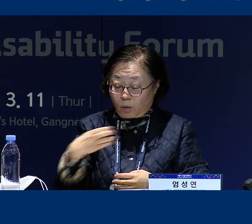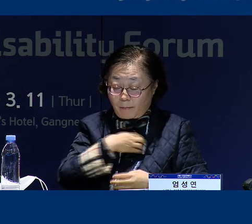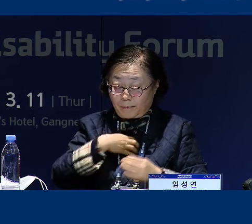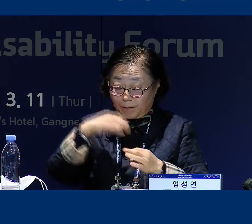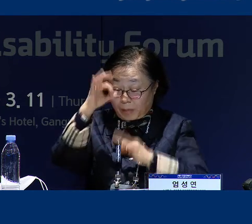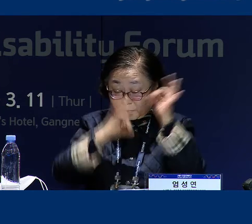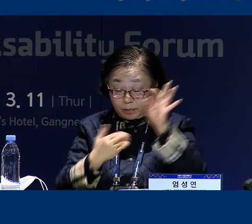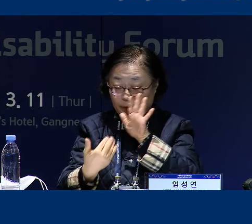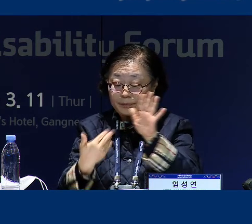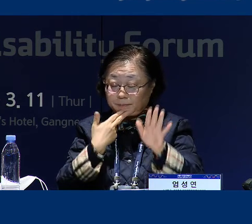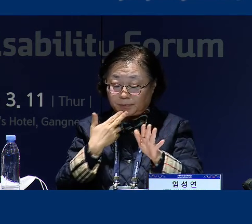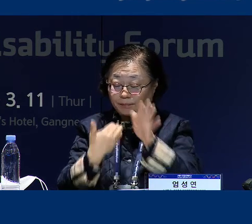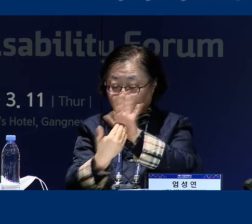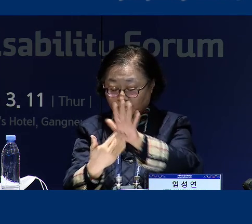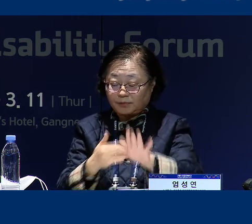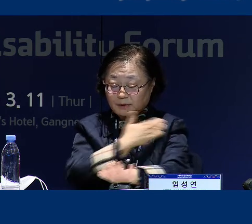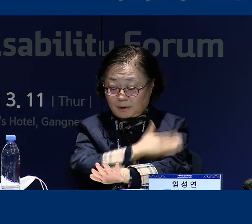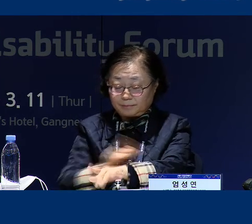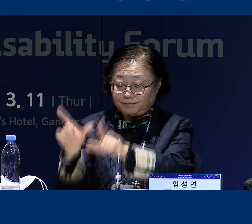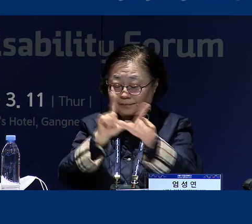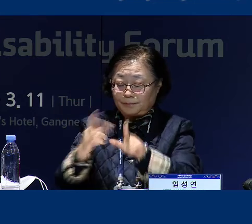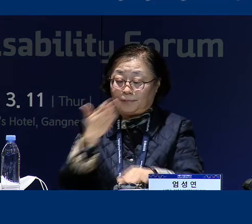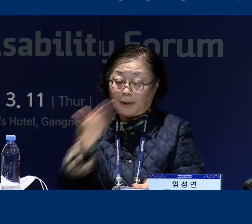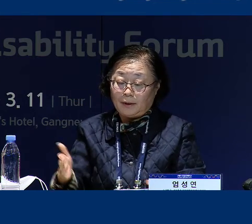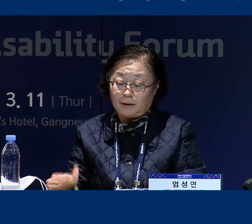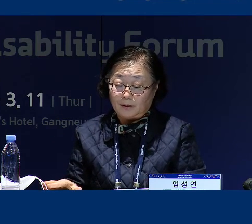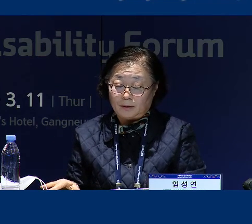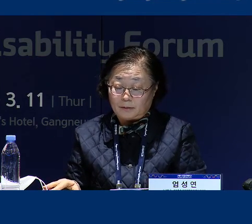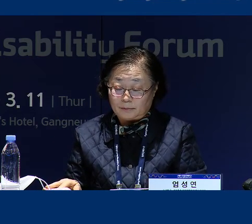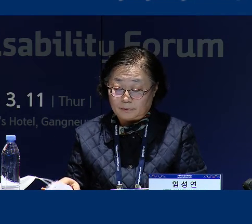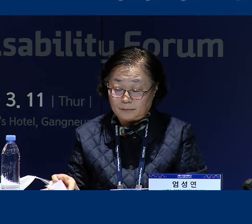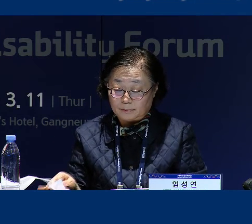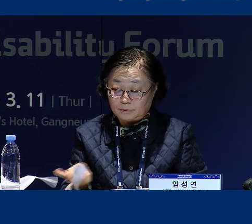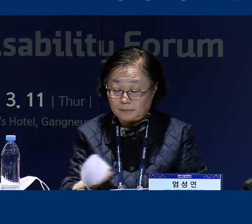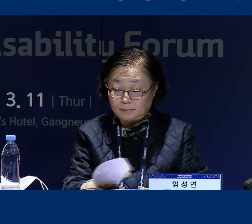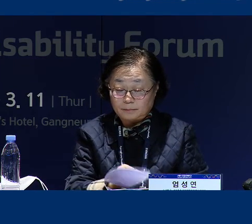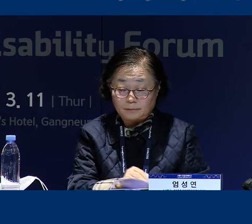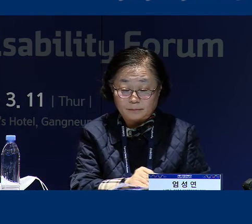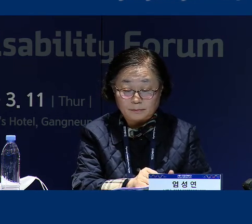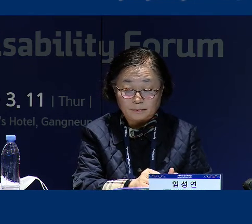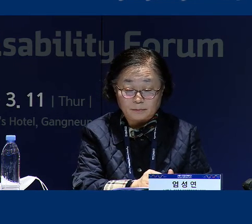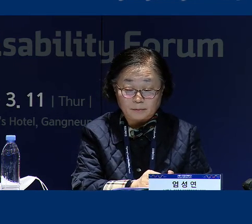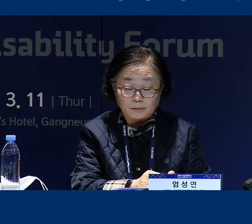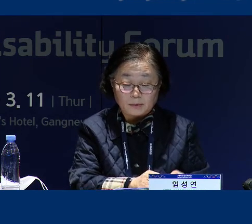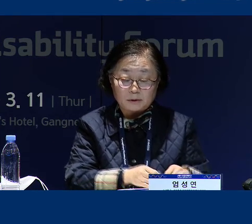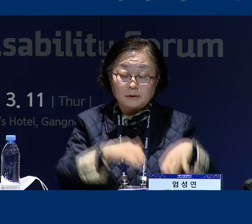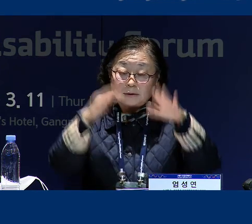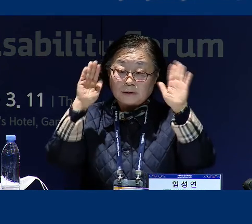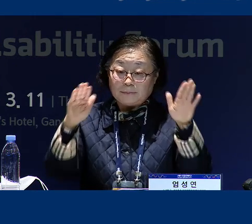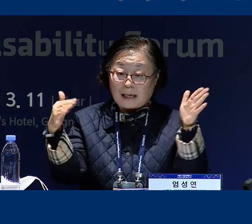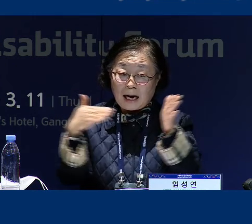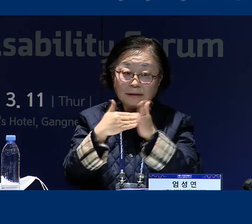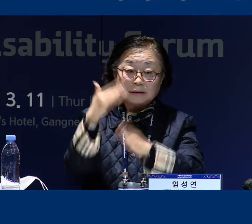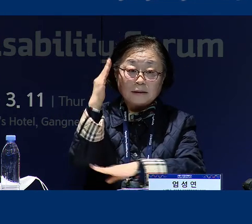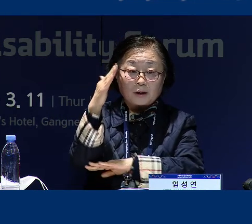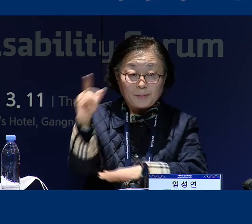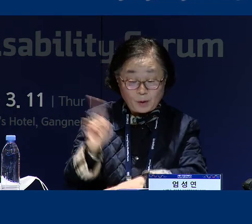홀몸 노인들이 심리적으로 안정을 받을 수 있도록 생활할 수 있도록 도움이 필요합니다.